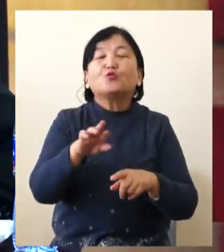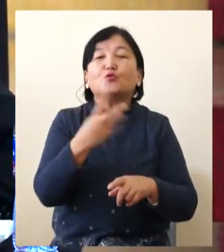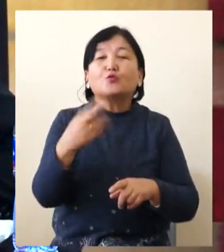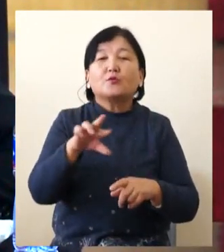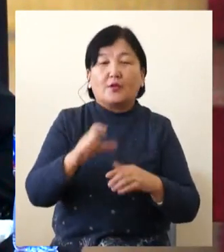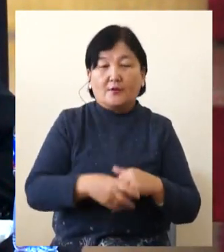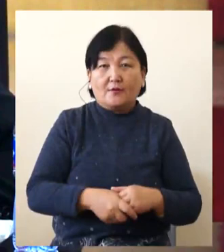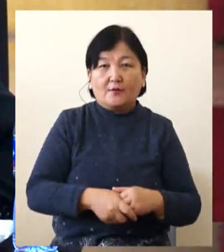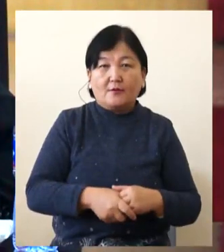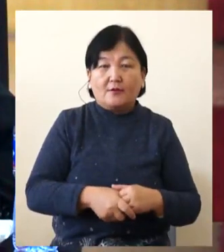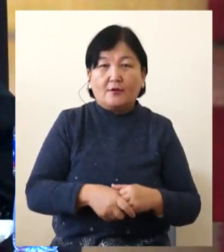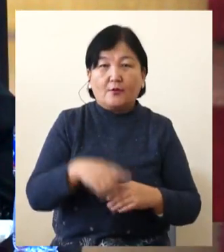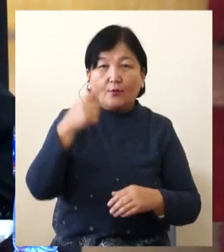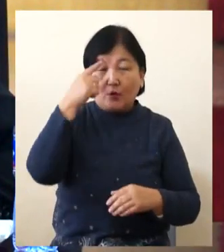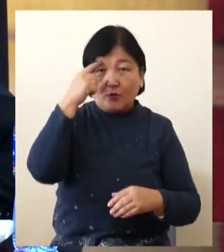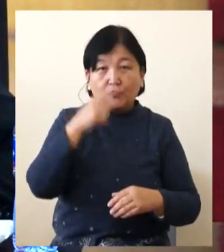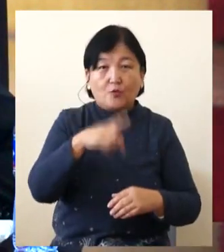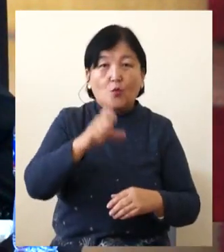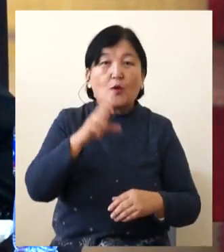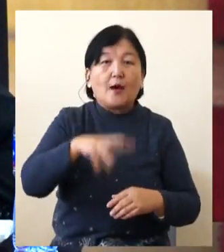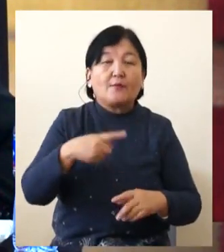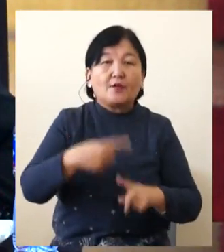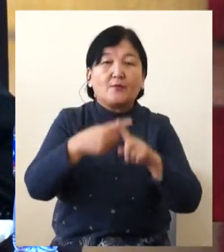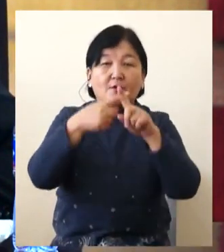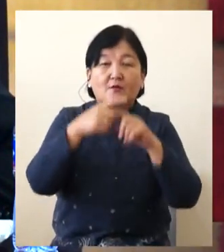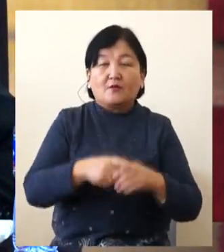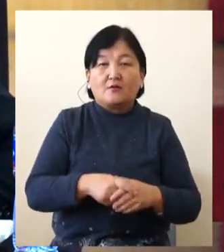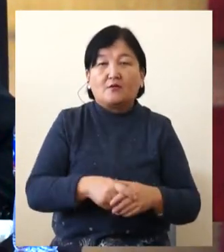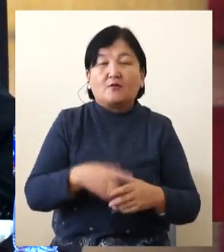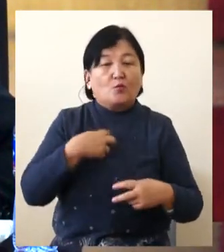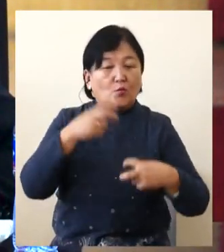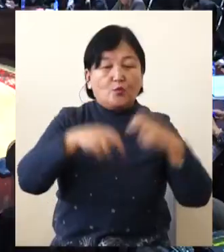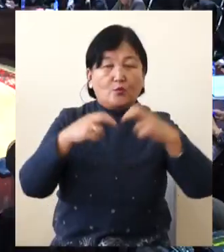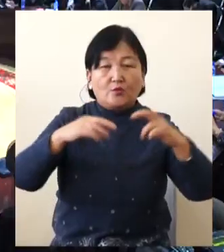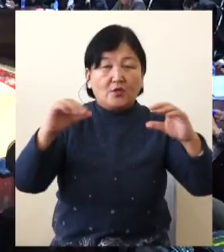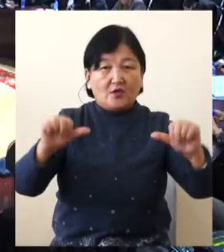Гэх мэтэр ер нь бол манай хүн амын тоо бол харьцангуй үйлдвэрлэл юм явуул гэхэд хүрдгүй.